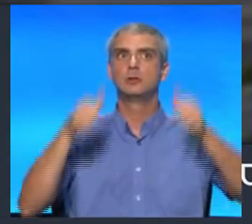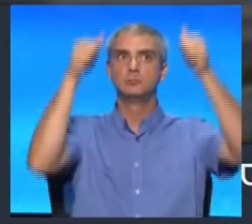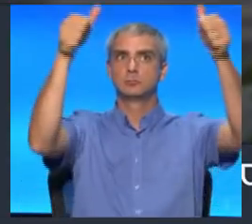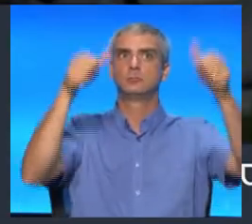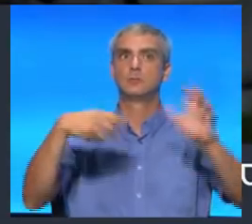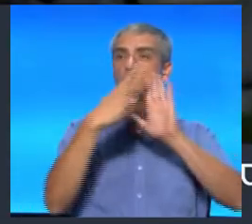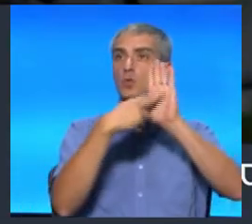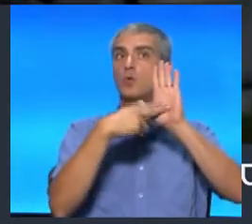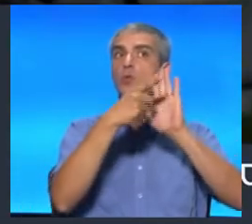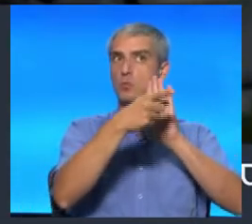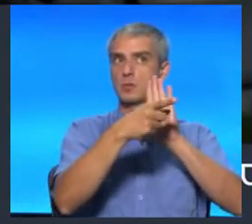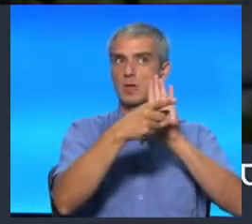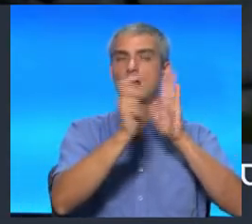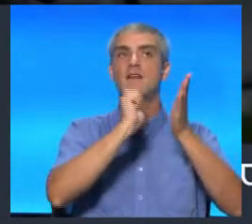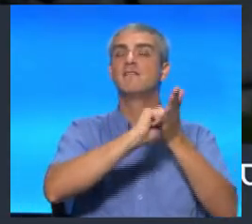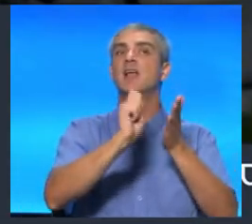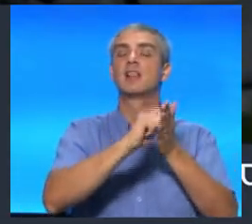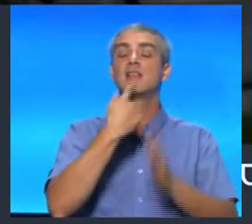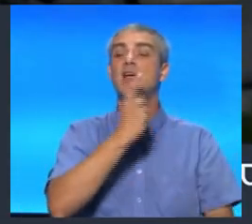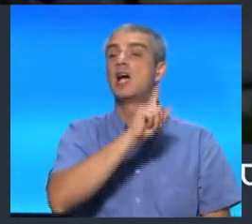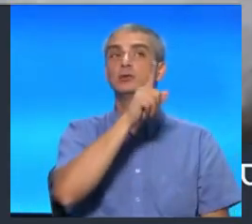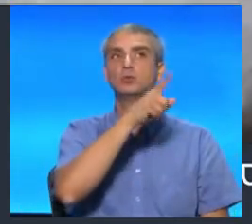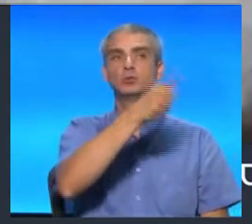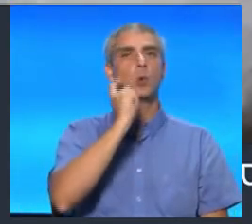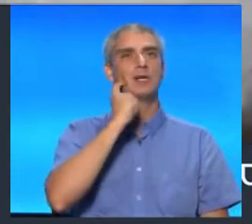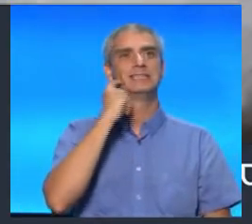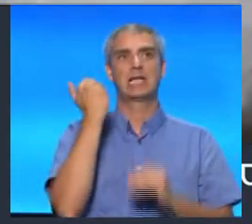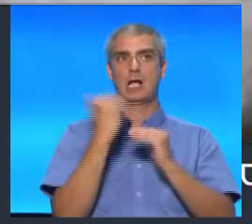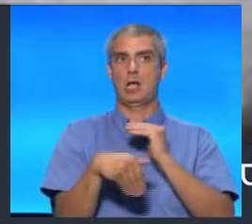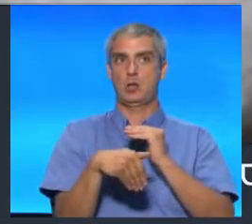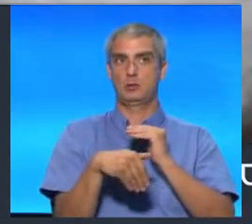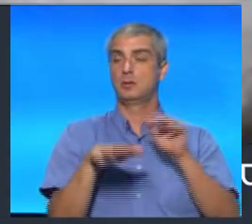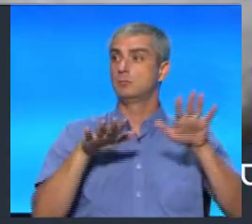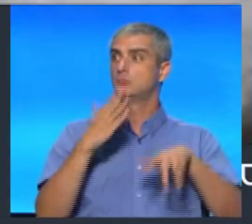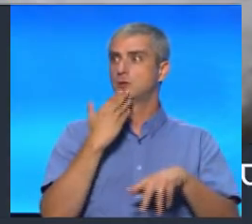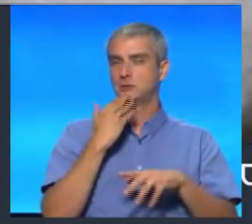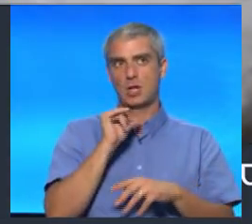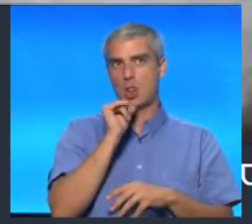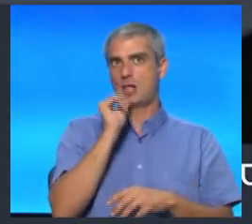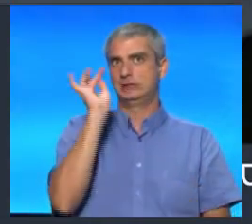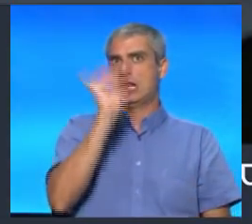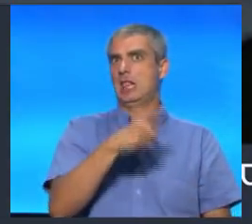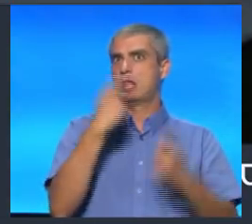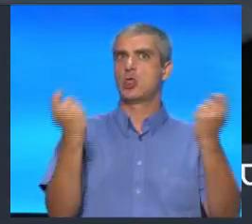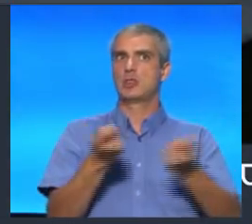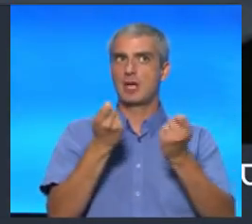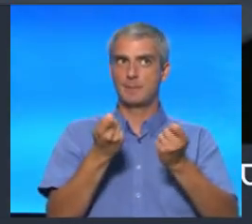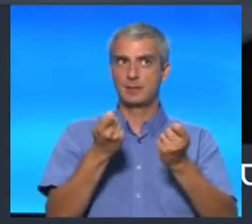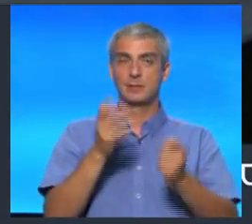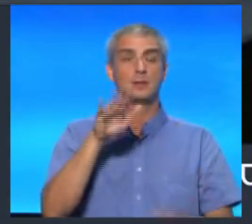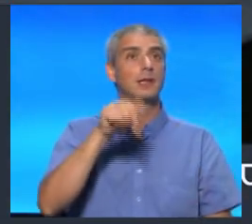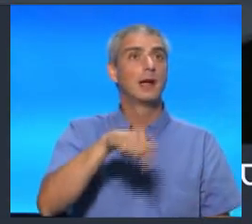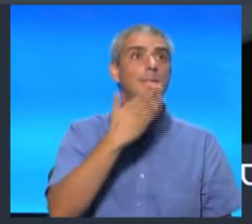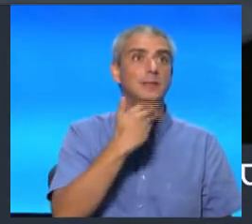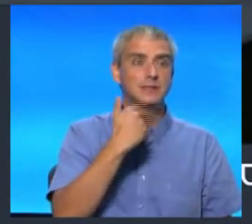של סורוס, ובהם נכתב אסור שהוא שיצחק אחרון. אגב, ממשלת ישראל סירבה לגנות את הקמפיין. גם כאן בישראל,